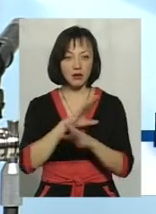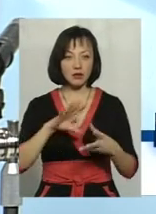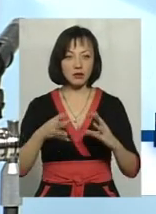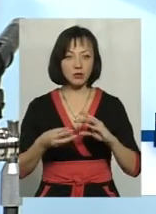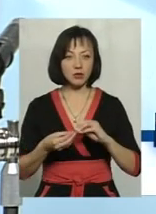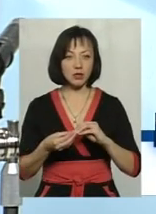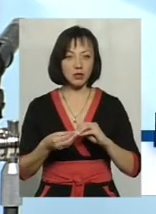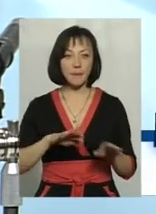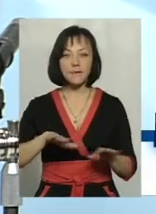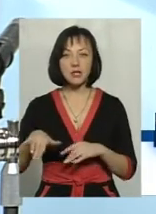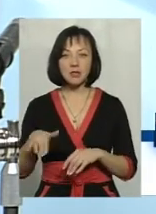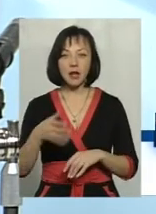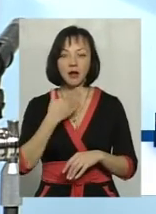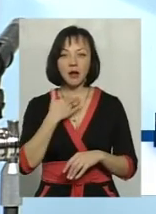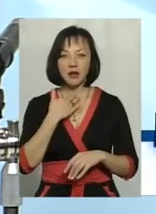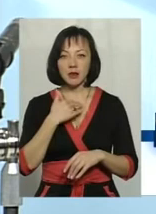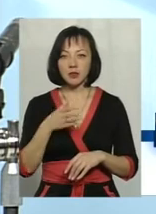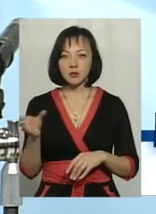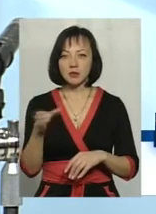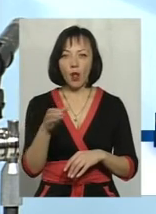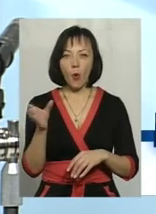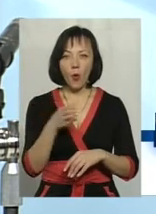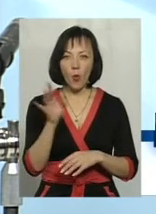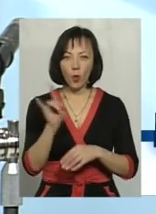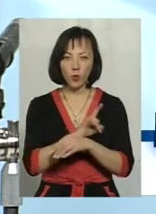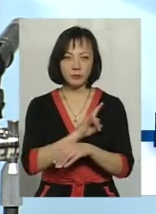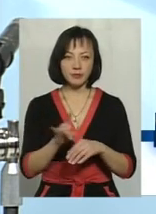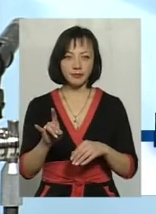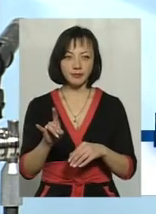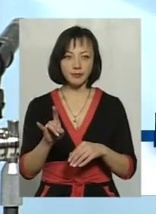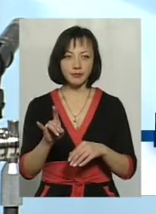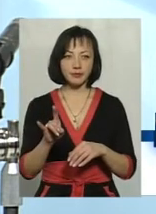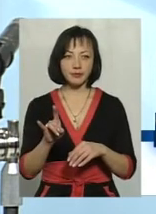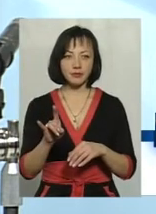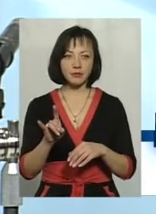летальних наслідків після вживання сурогатного алкоголю. Якраз